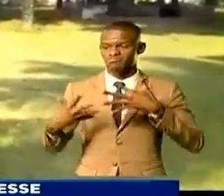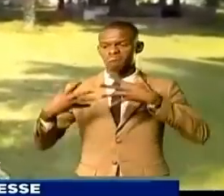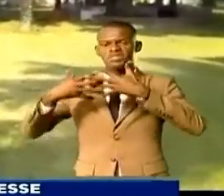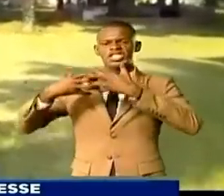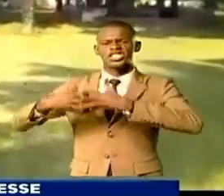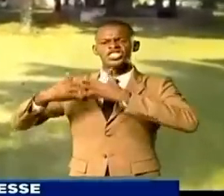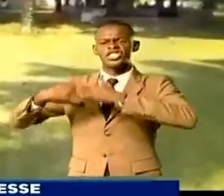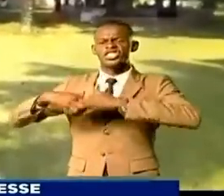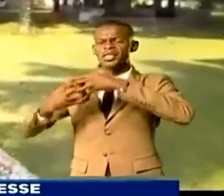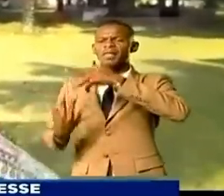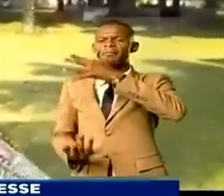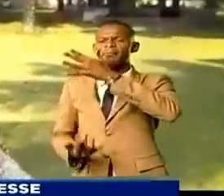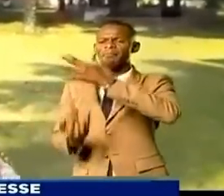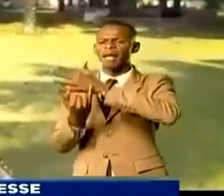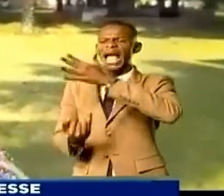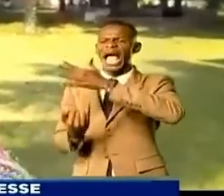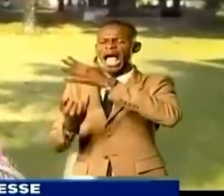sans